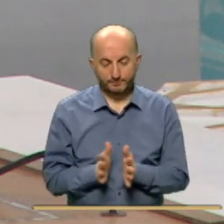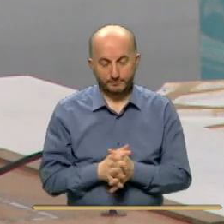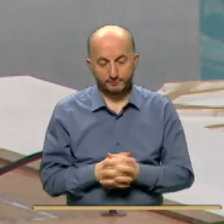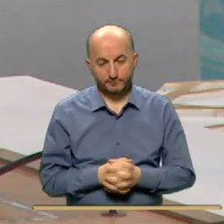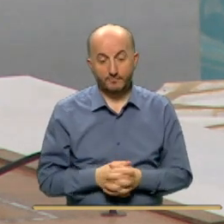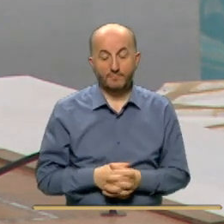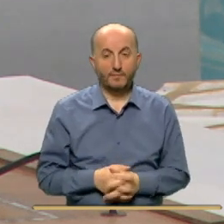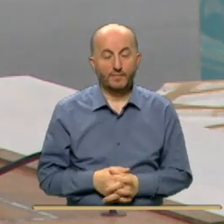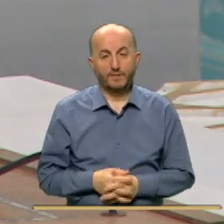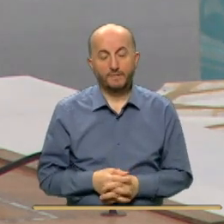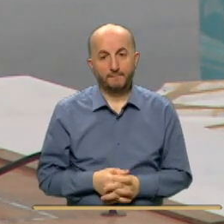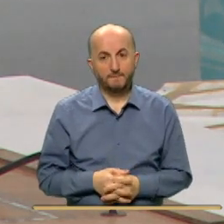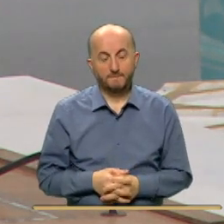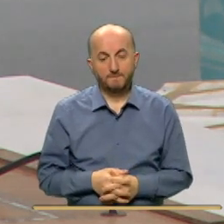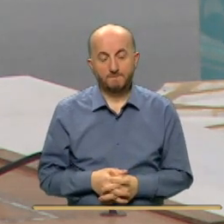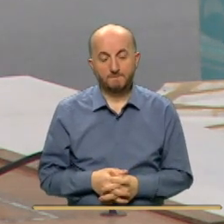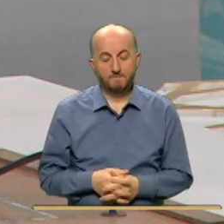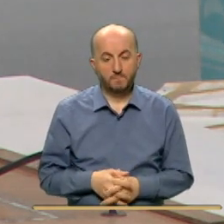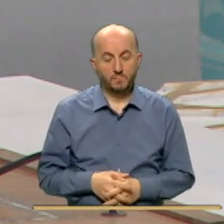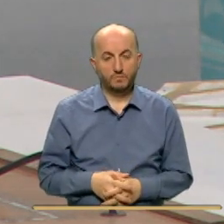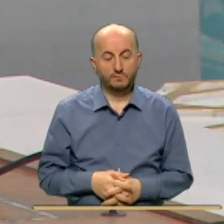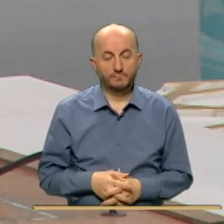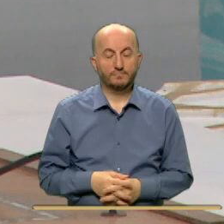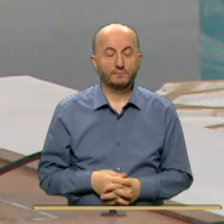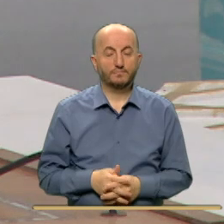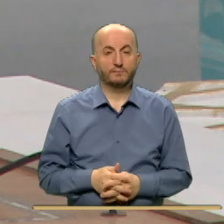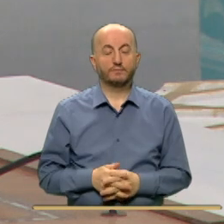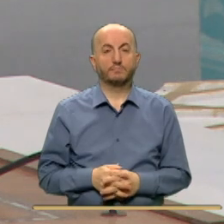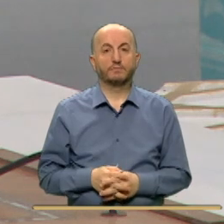اَوَّلُ رَمَضَانَ رَحْمَةٌ وَاَوْسَطُهُ مَغْفِرَةٌ